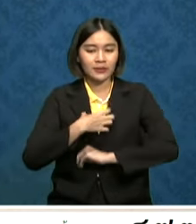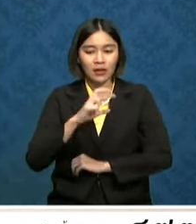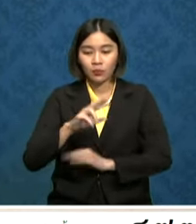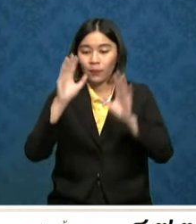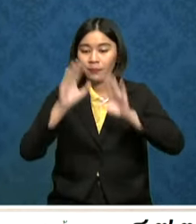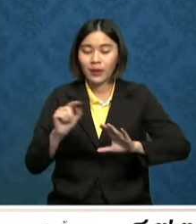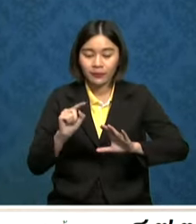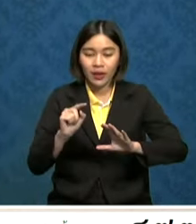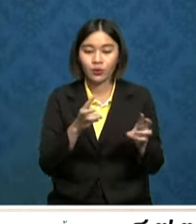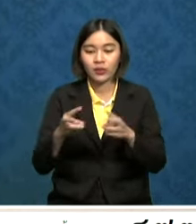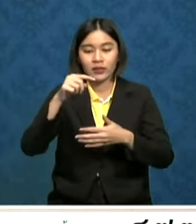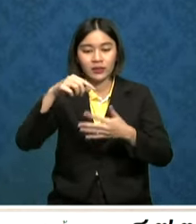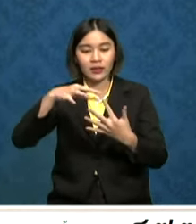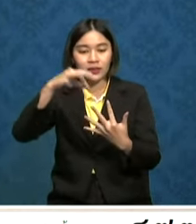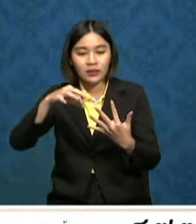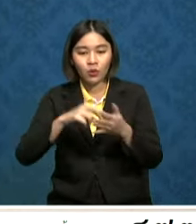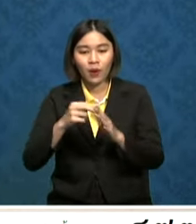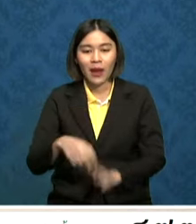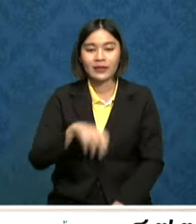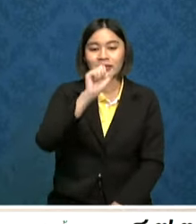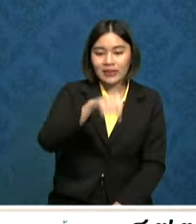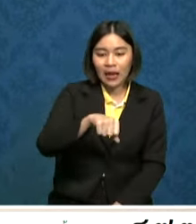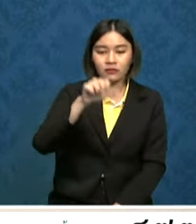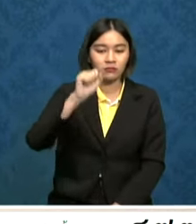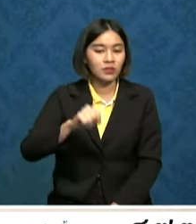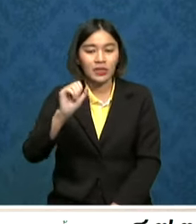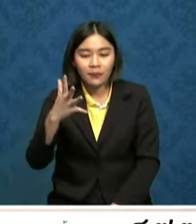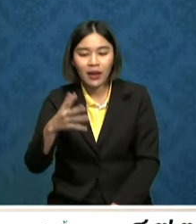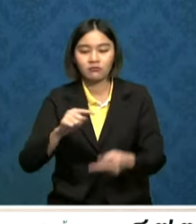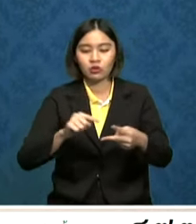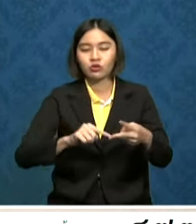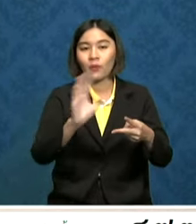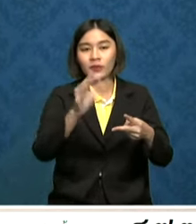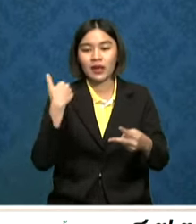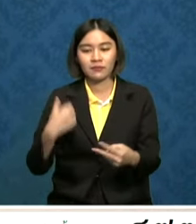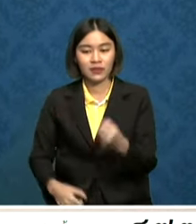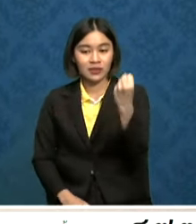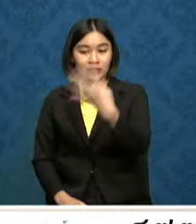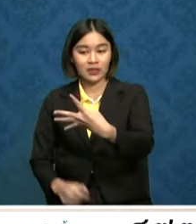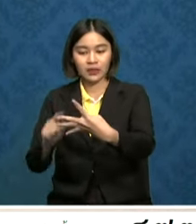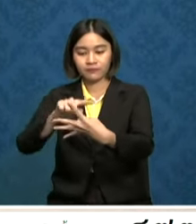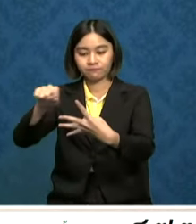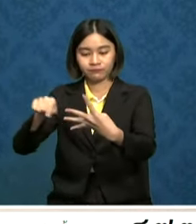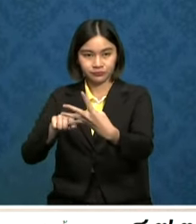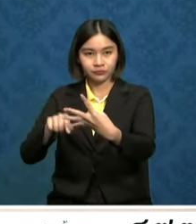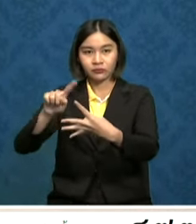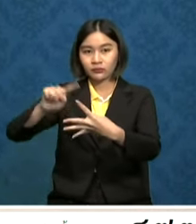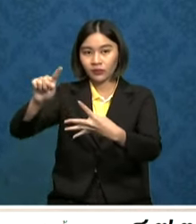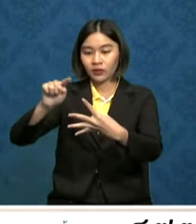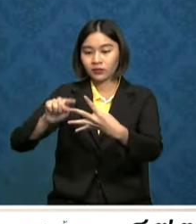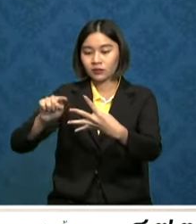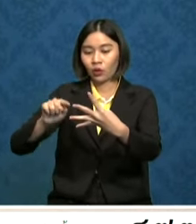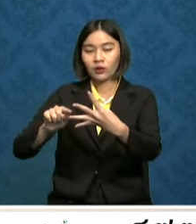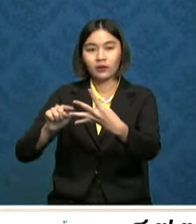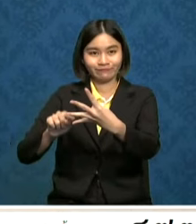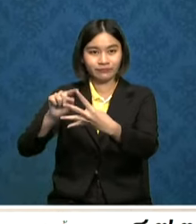ไหนโดยตัวเลือกที่มีนั้นก็ไม่ได้เป็นตัวเลือก yes กับ no หรือมีแค่2ตัวเลือกแต่เป็นตัวเลือกถึง4ระบบเลือกตั้ง1 2 3แล้